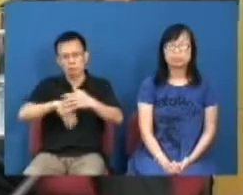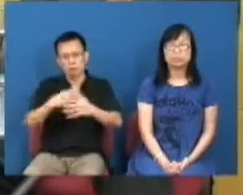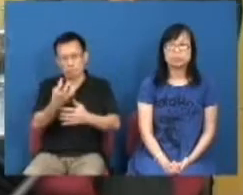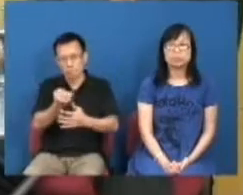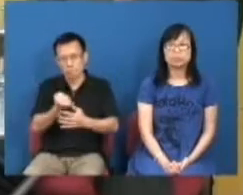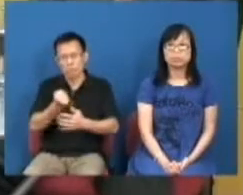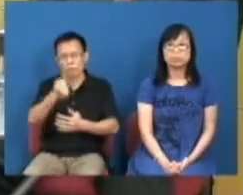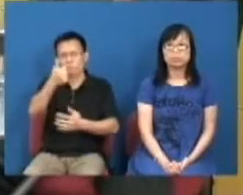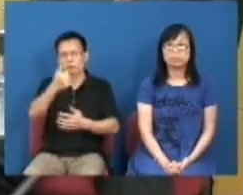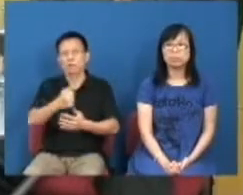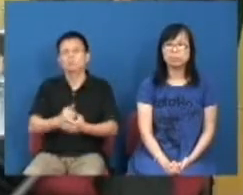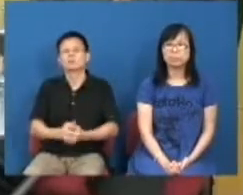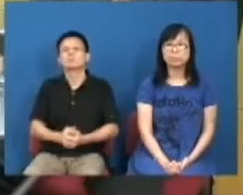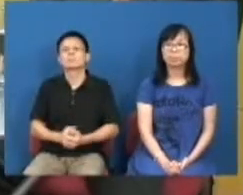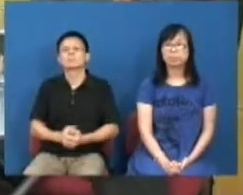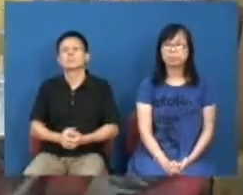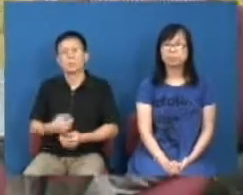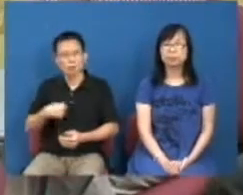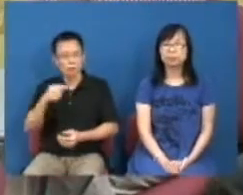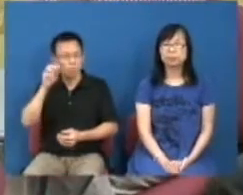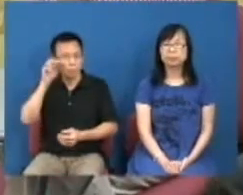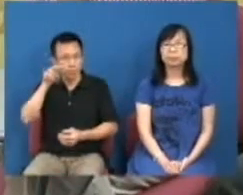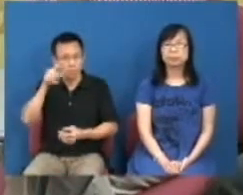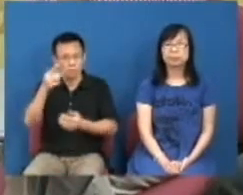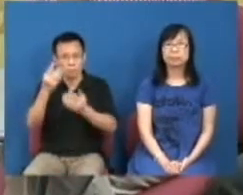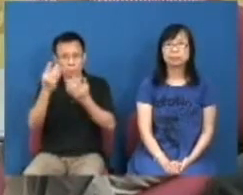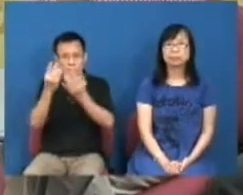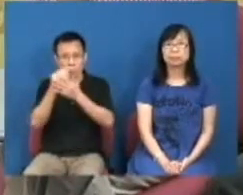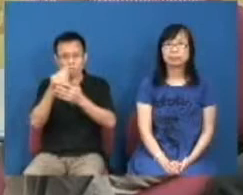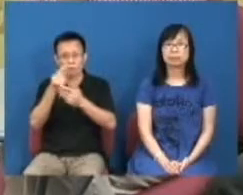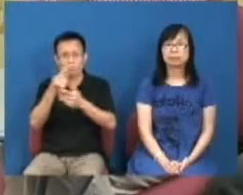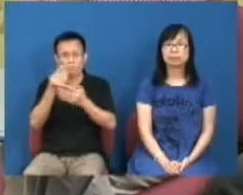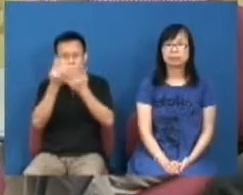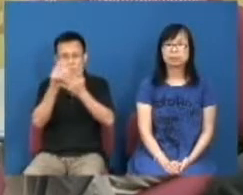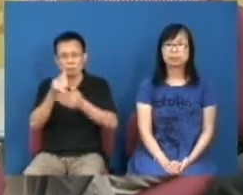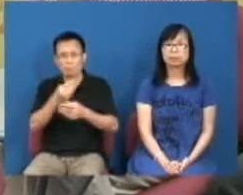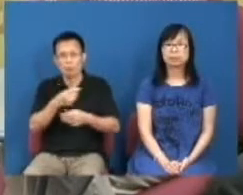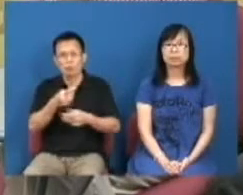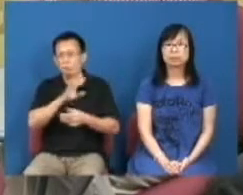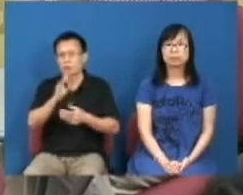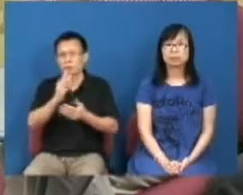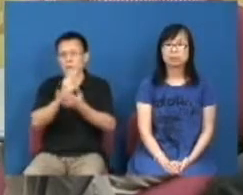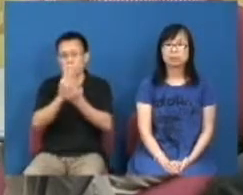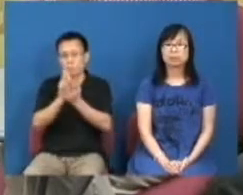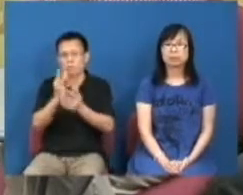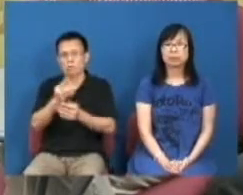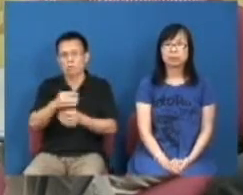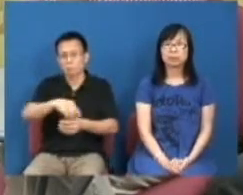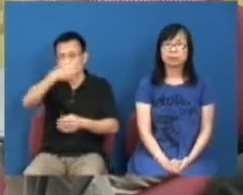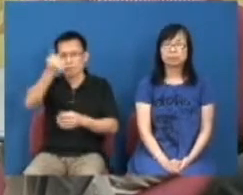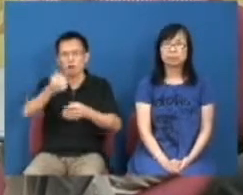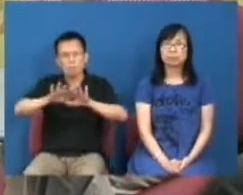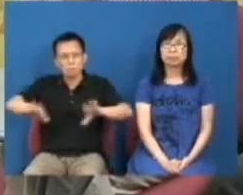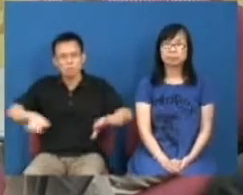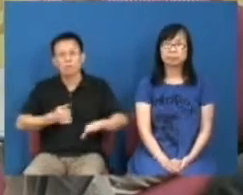好處。 值得嘅。我睇完佢集咧。有一個很重要的問題喎、原來唔係個個可以做得一個成功的調解